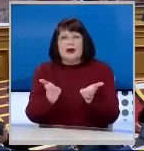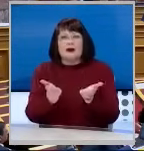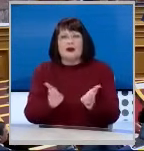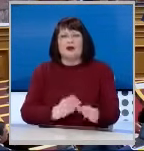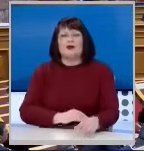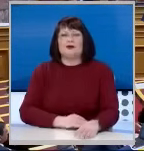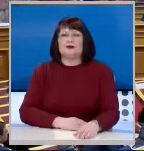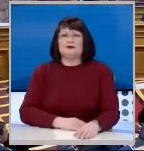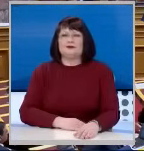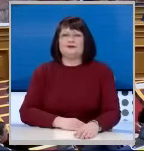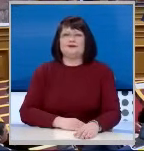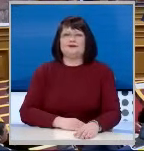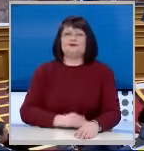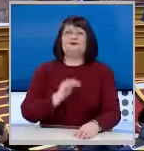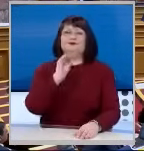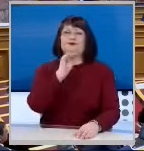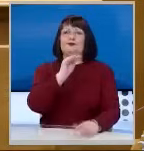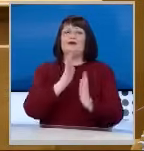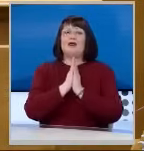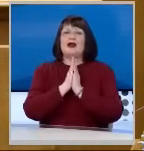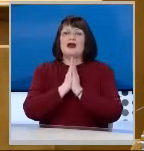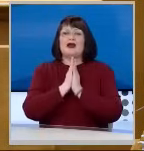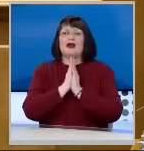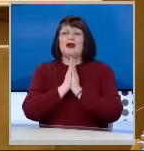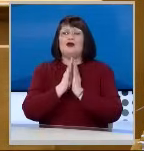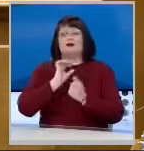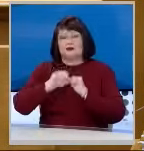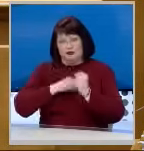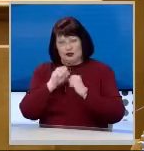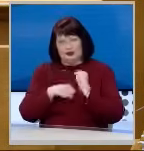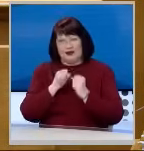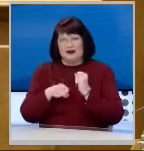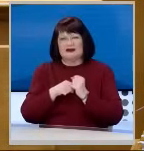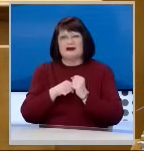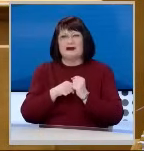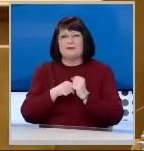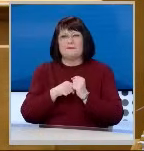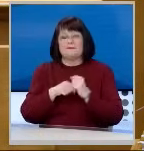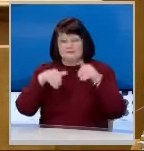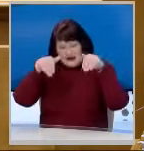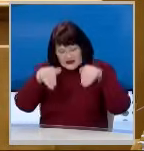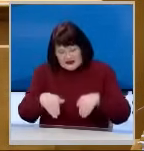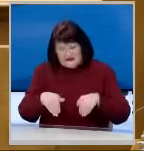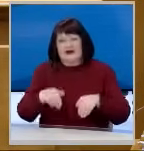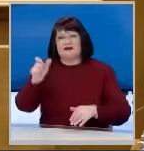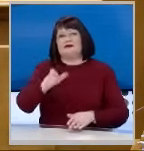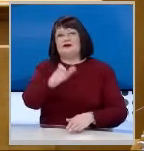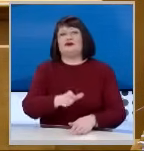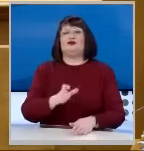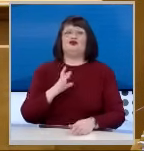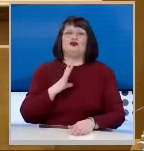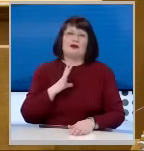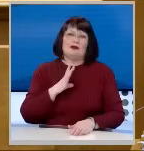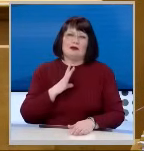παρακαλώ θα σας παρακαλέσω να προσπαθήσετε να σεβαστείτε αυτούς τους